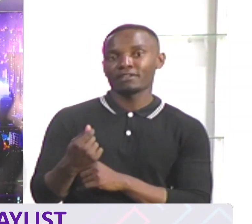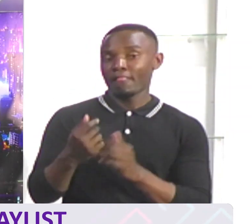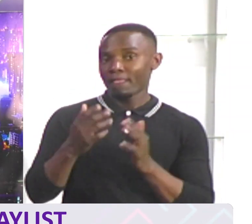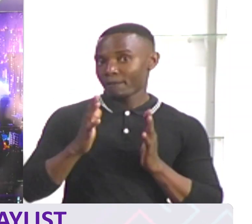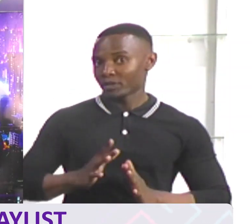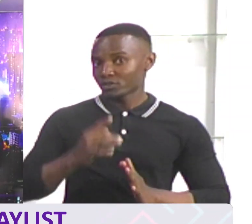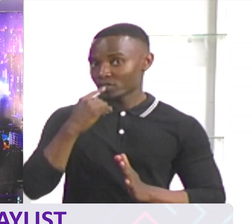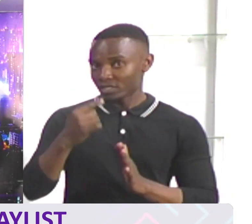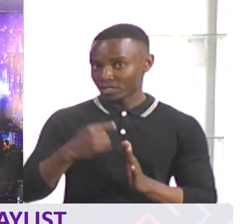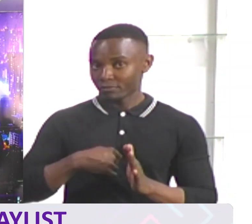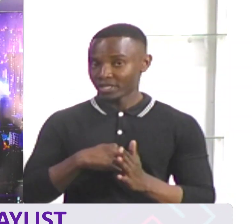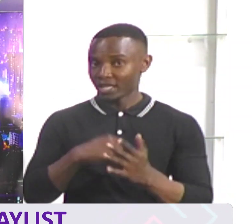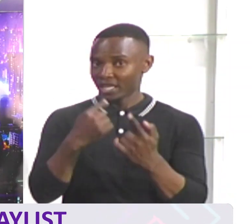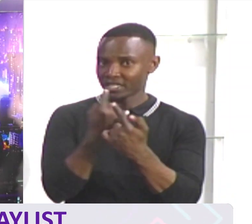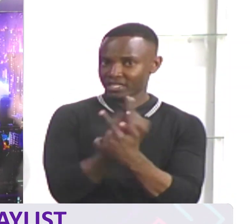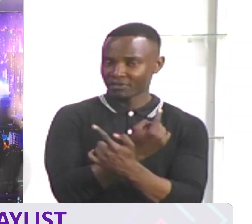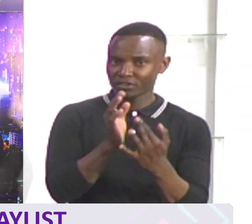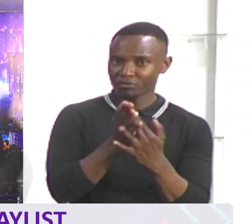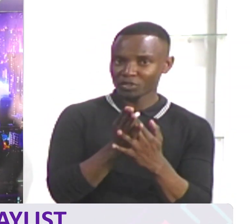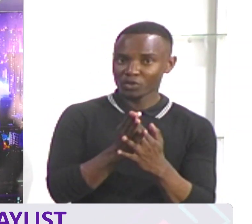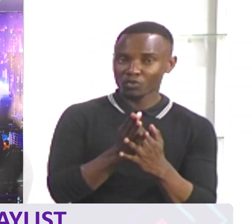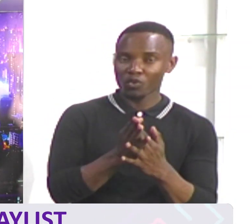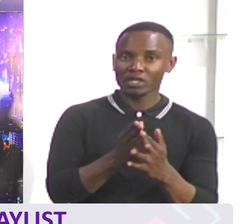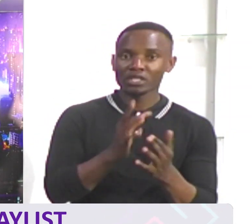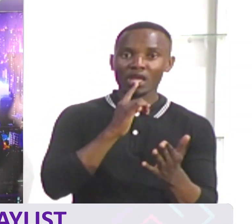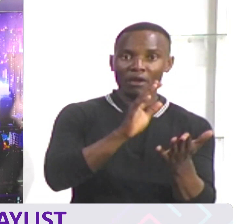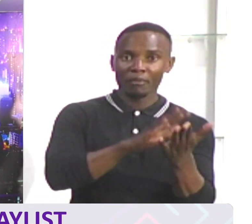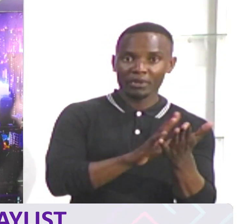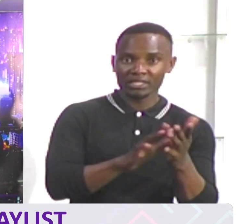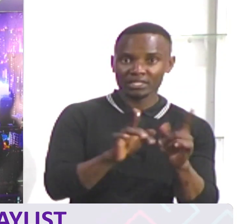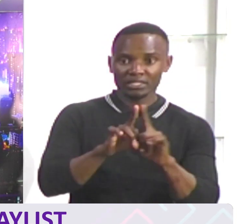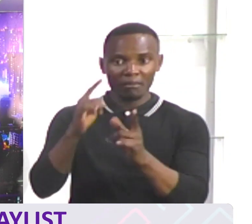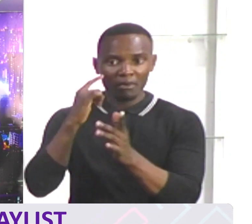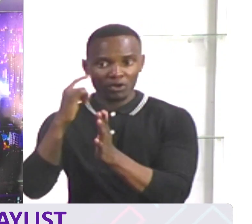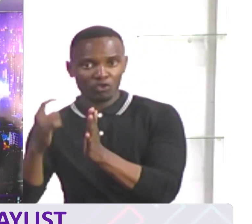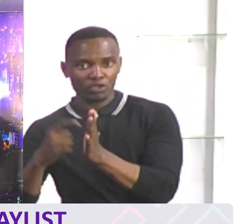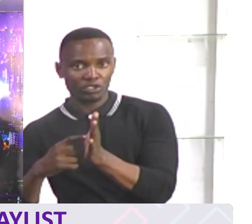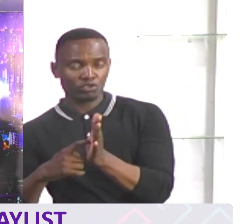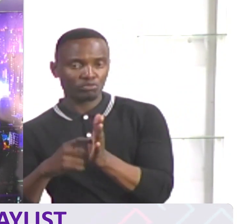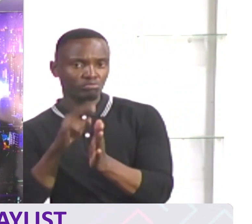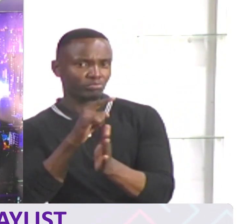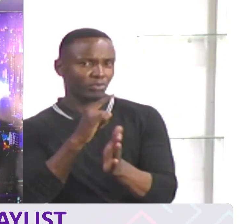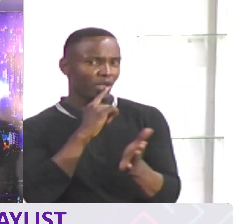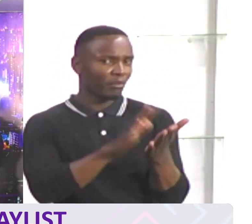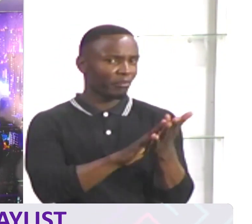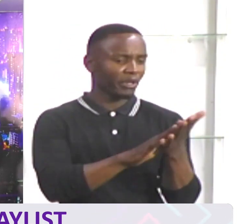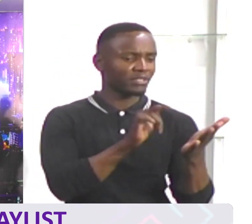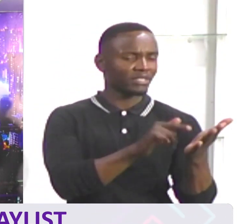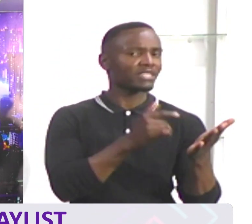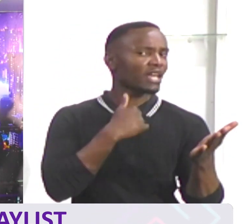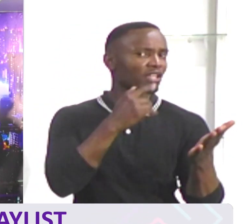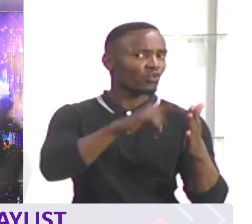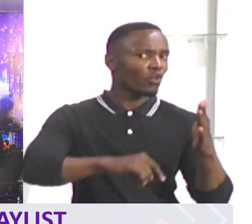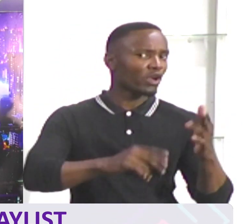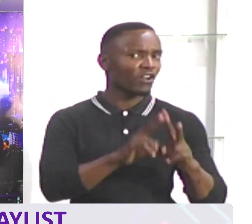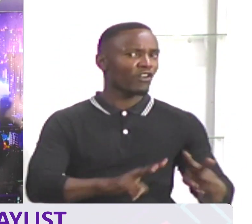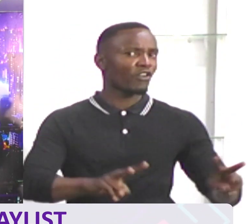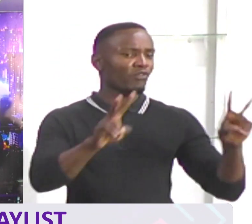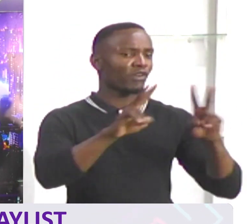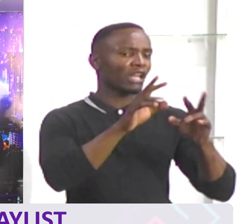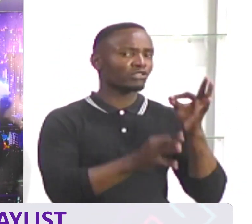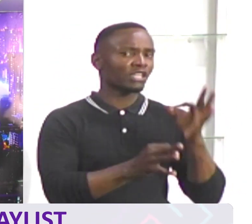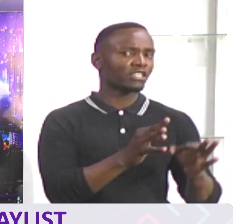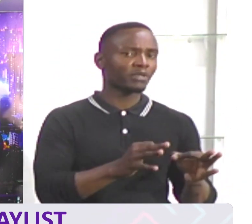between praise and recognition is the fact that praise iko na value judgment. Unataka kuchotwa sana. Unataka